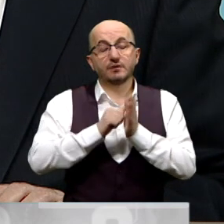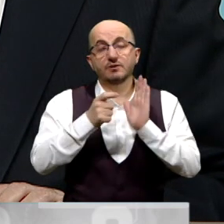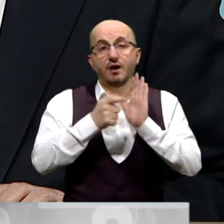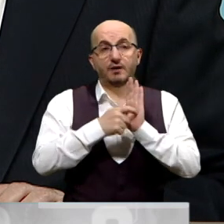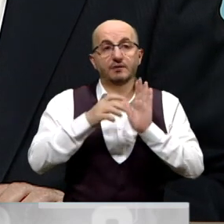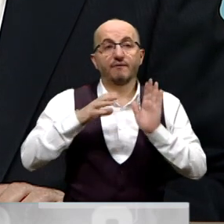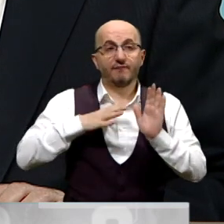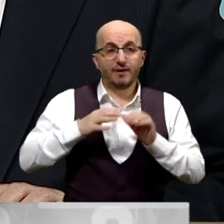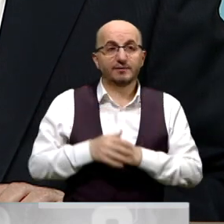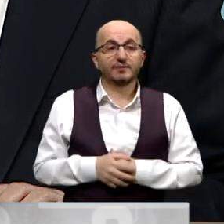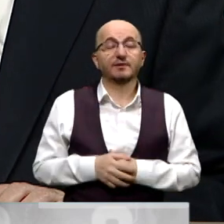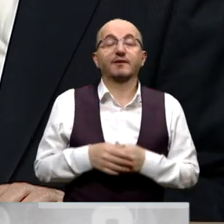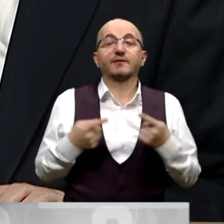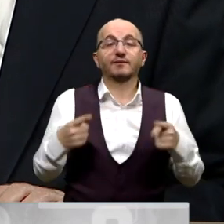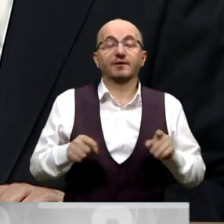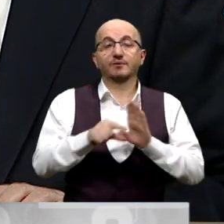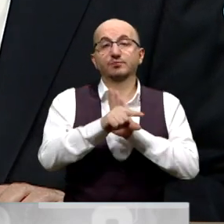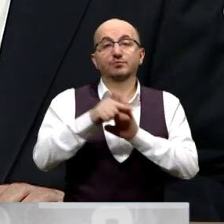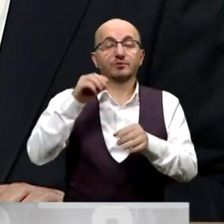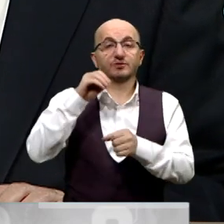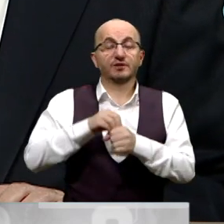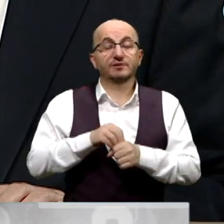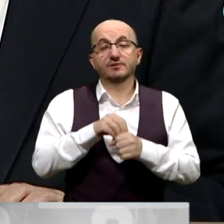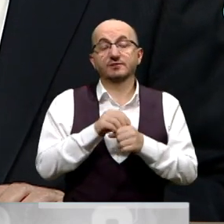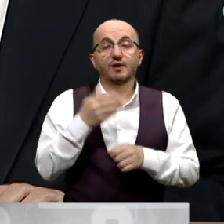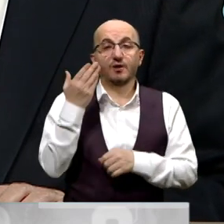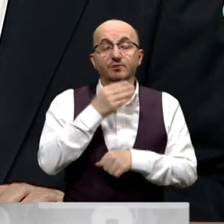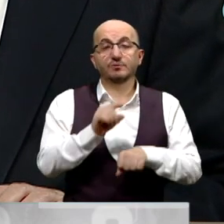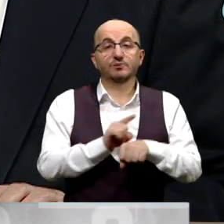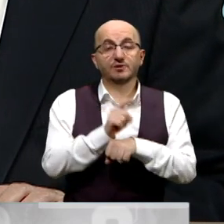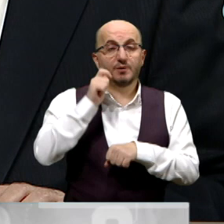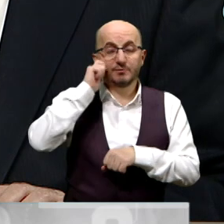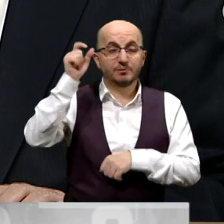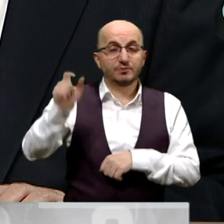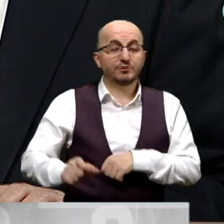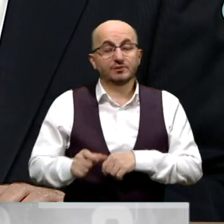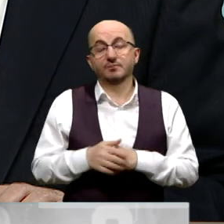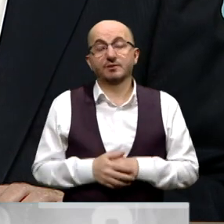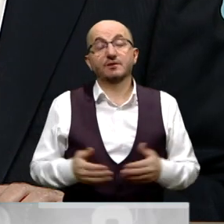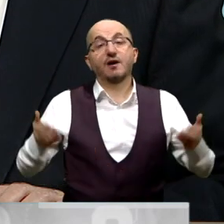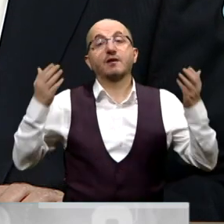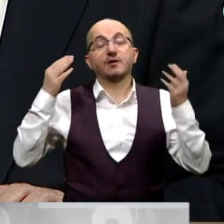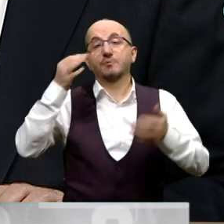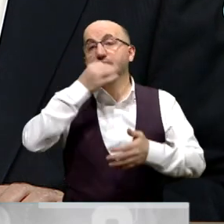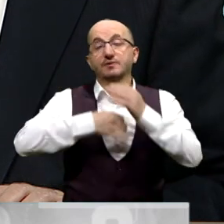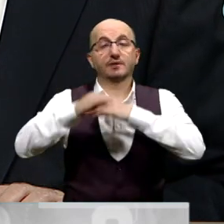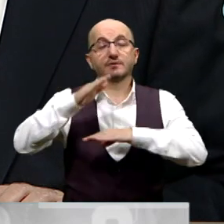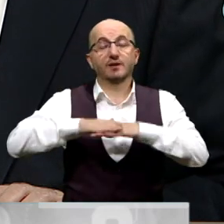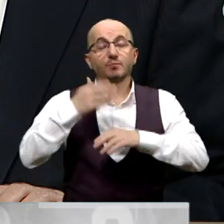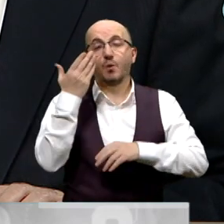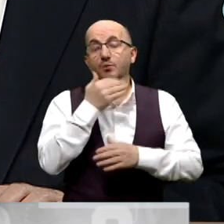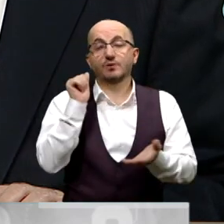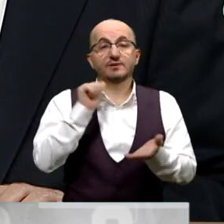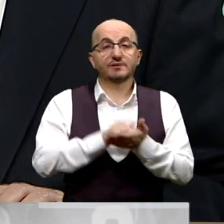yeri var Farklı surelerde bunları okuduğu zaman Bir Müslümanın işte ya rabbi niyet eyledim okunan